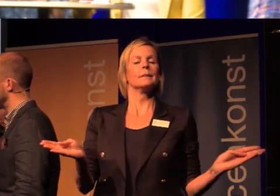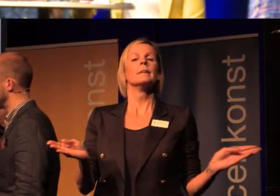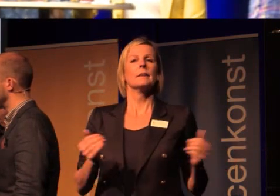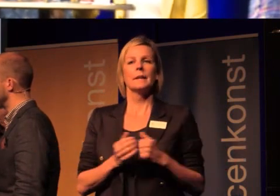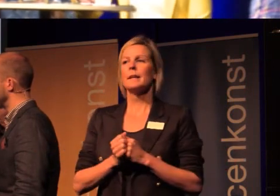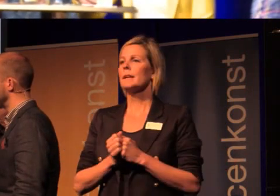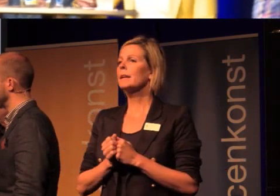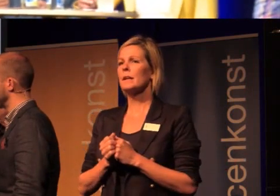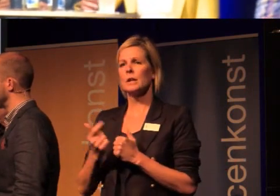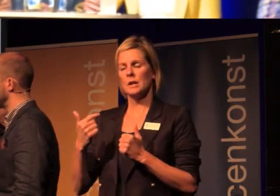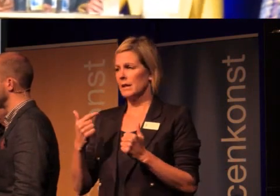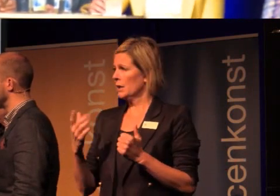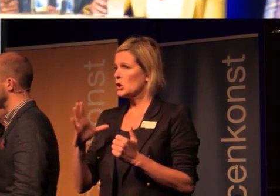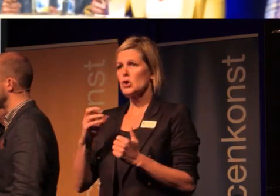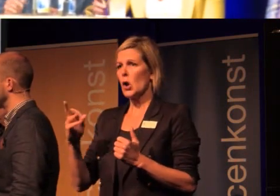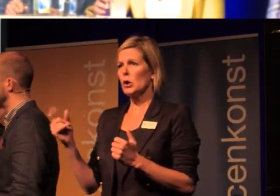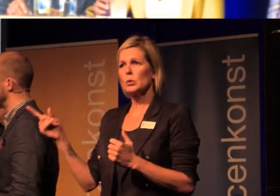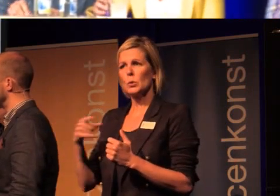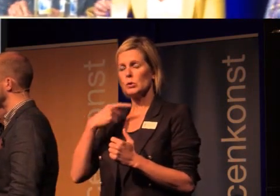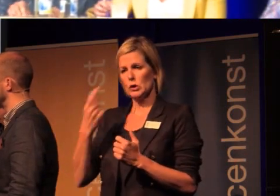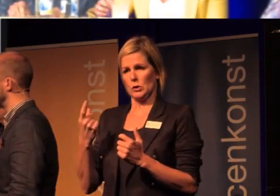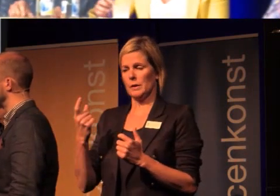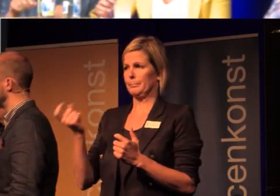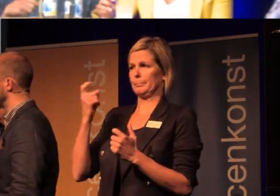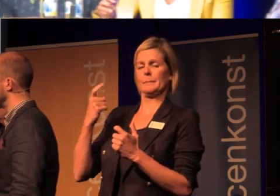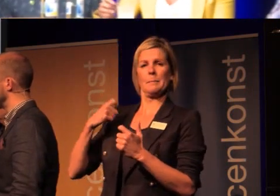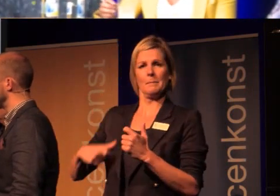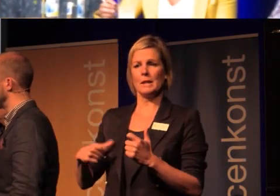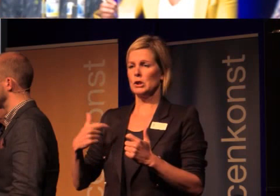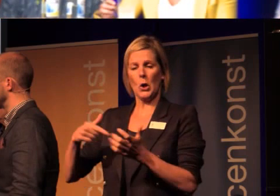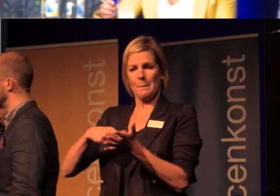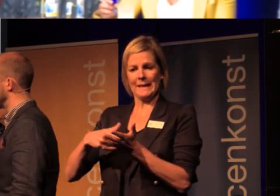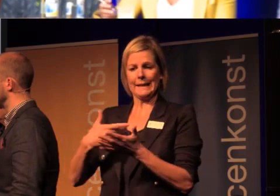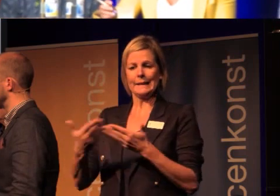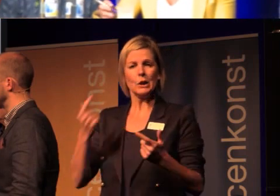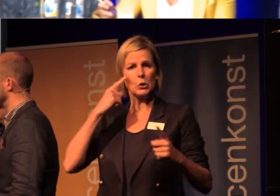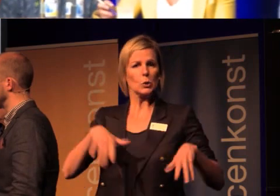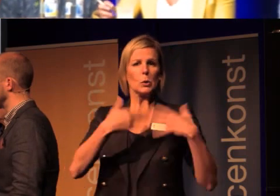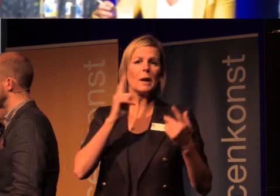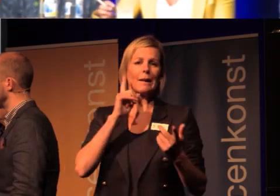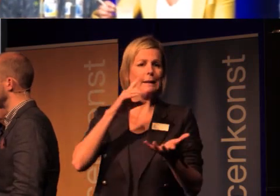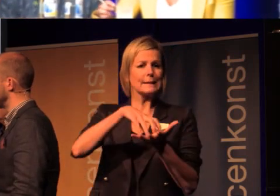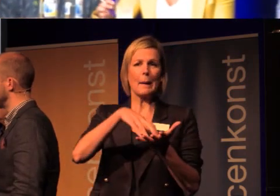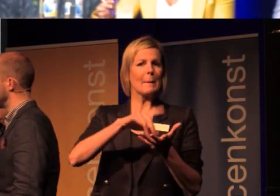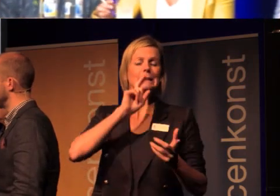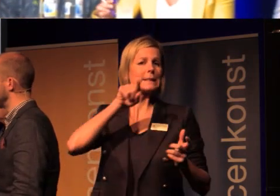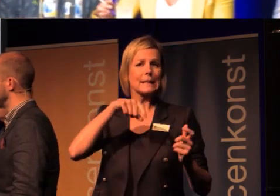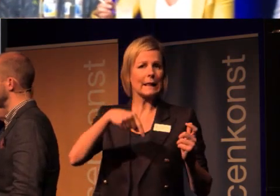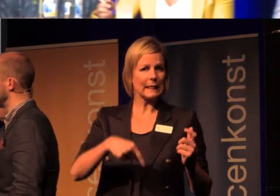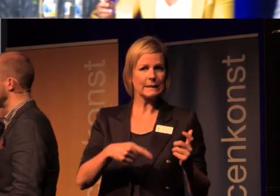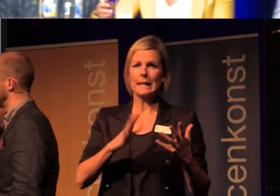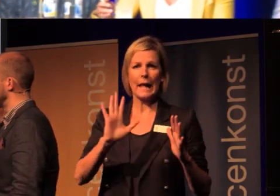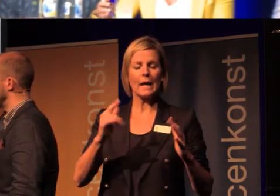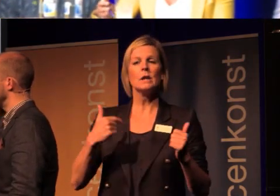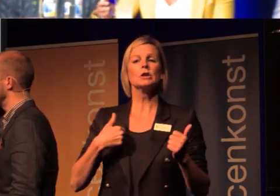min poäng att kulturen alltid måste vara provocerande eller samhällskritisk. Kulturen har olika funktioner i